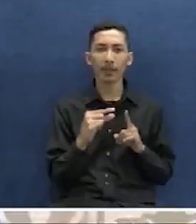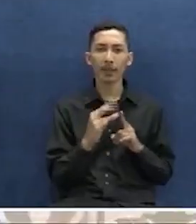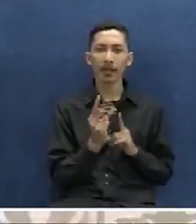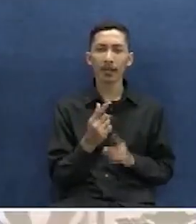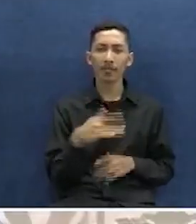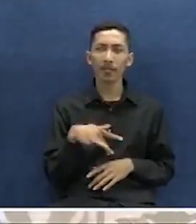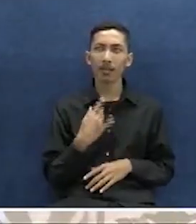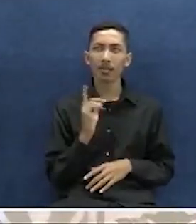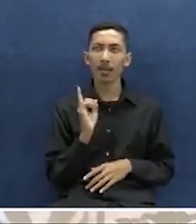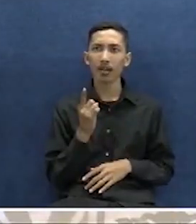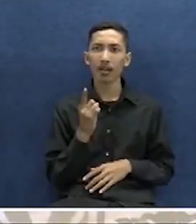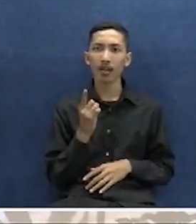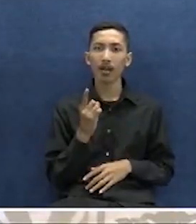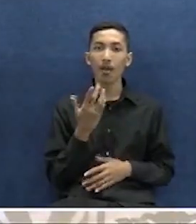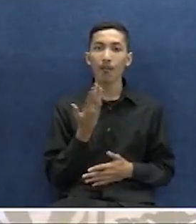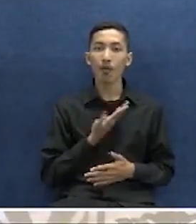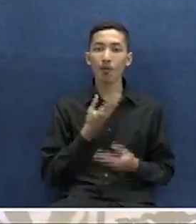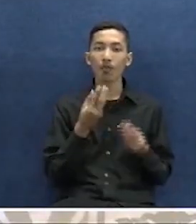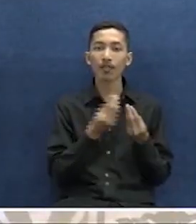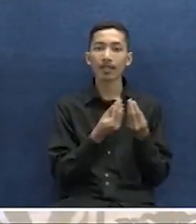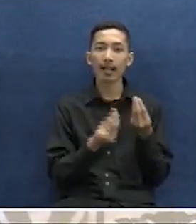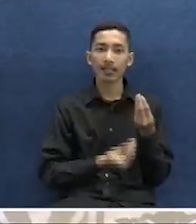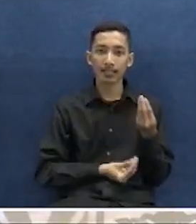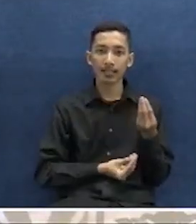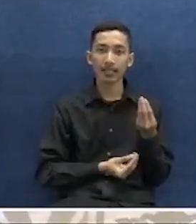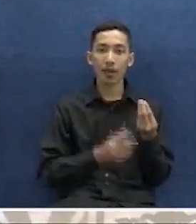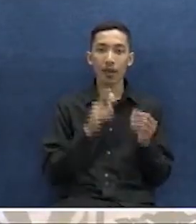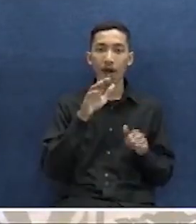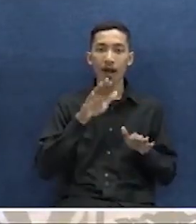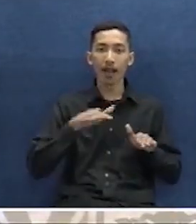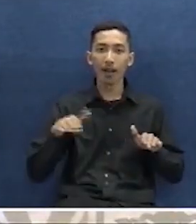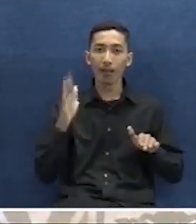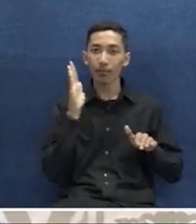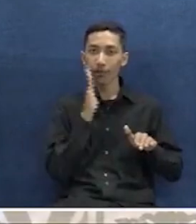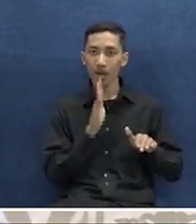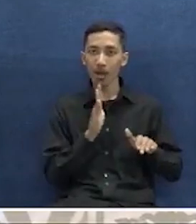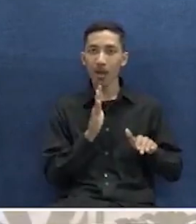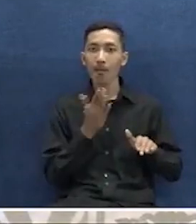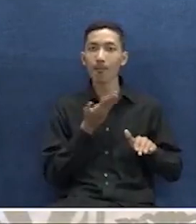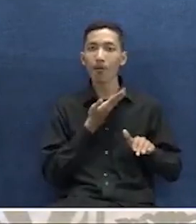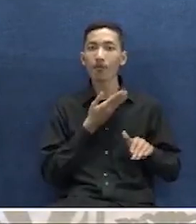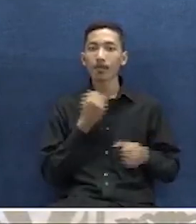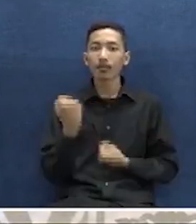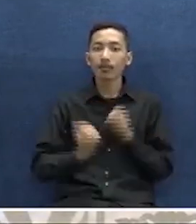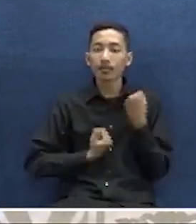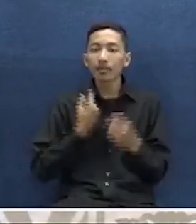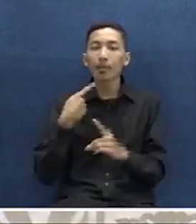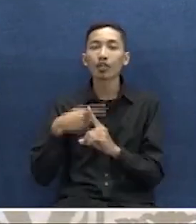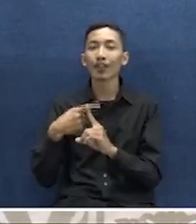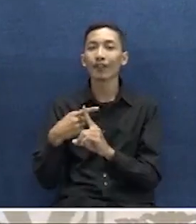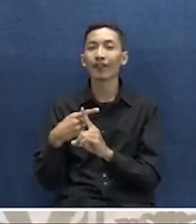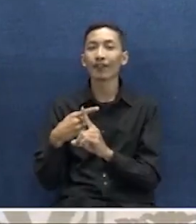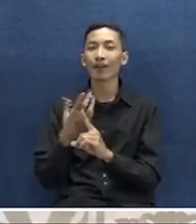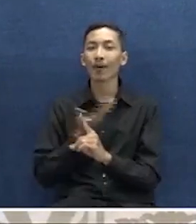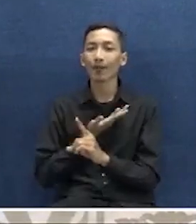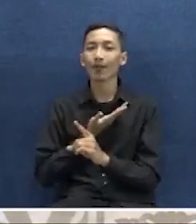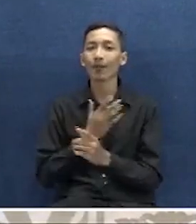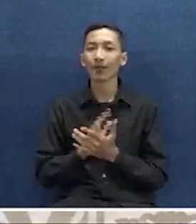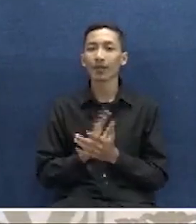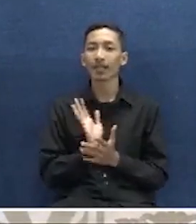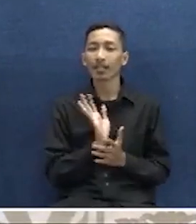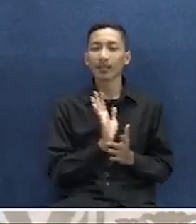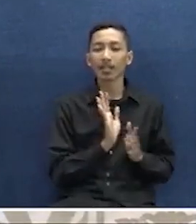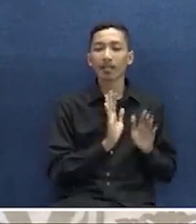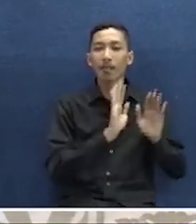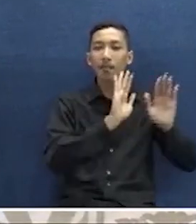aku pengen generasi milenial sebaung ini punya sesuatu yang hal yang sifatnya Positif itu bukan cuma soal perkara dunia